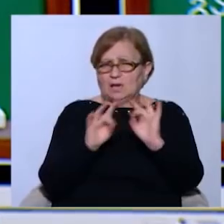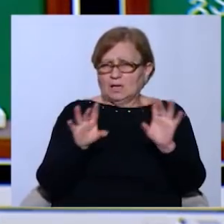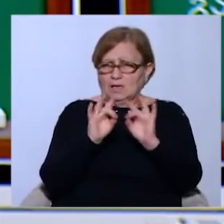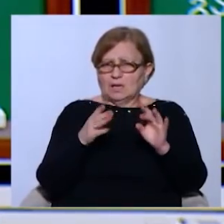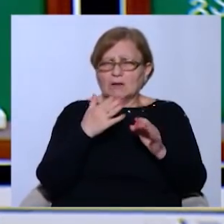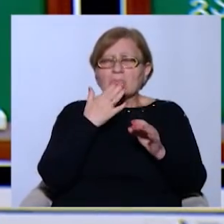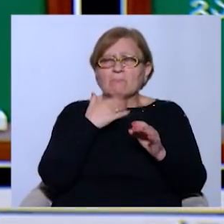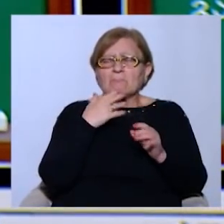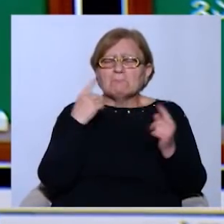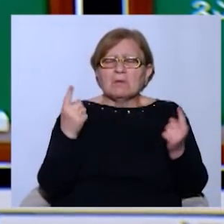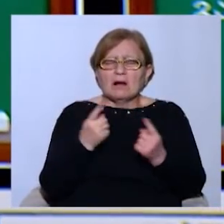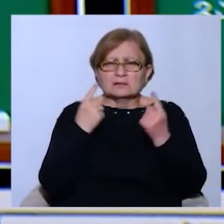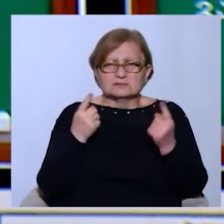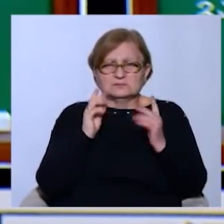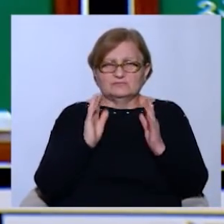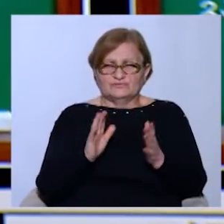კი არა, უმარტივესია.